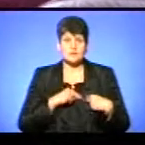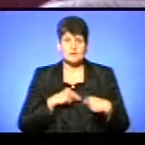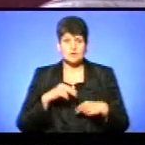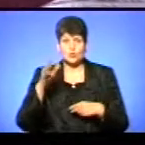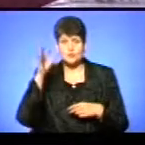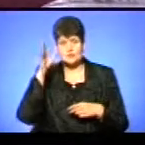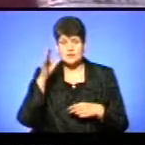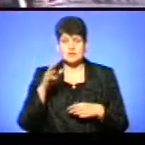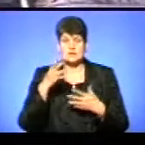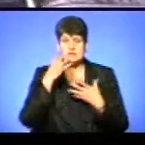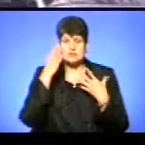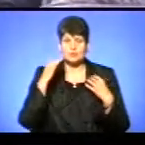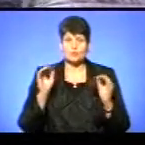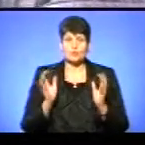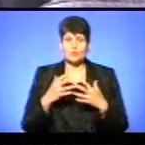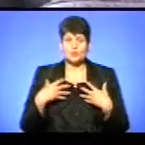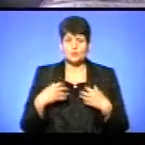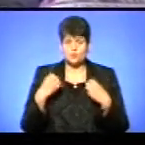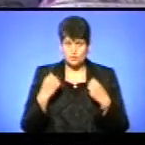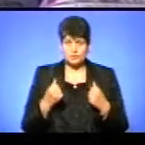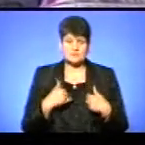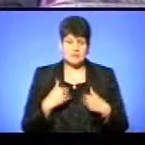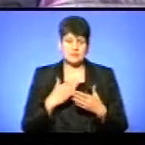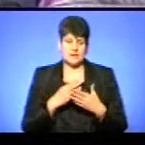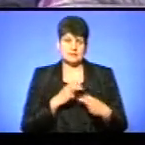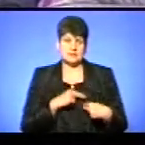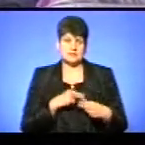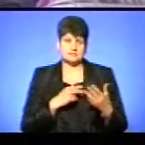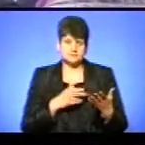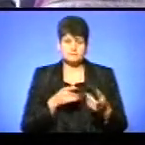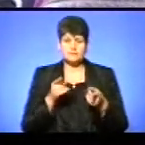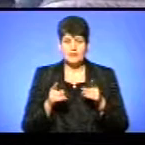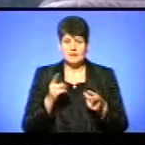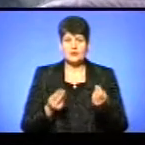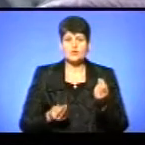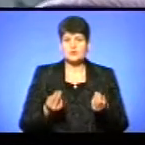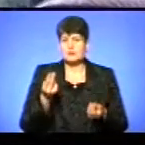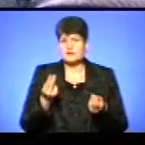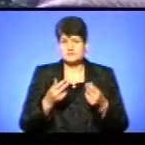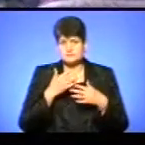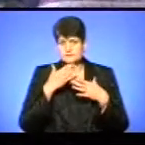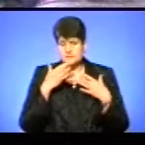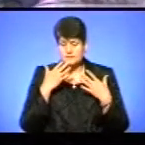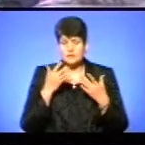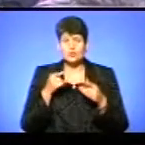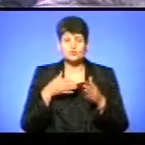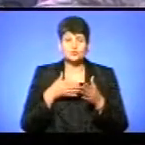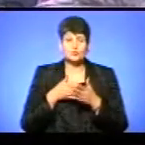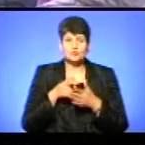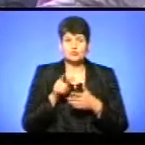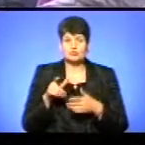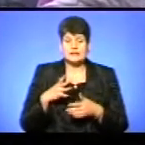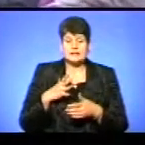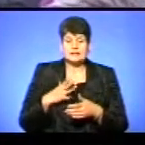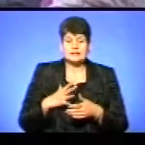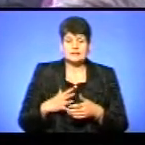освіти, забув і про охорону здоров'я, теж з нами є працівники. Реально загралися до такої степені, що люди вже не витримують